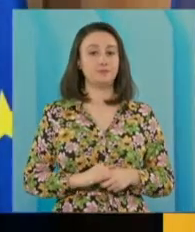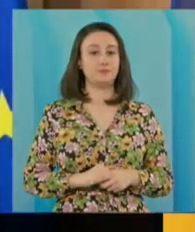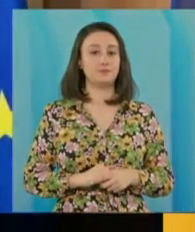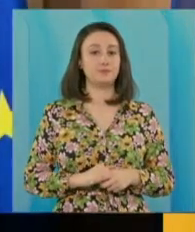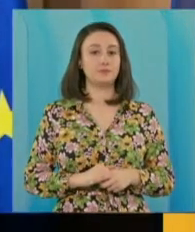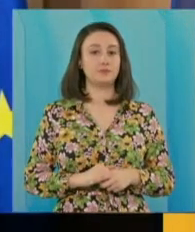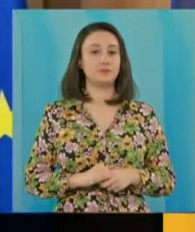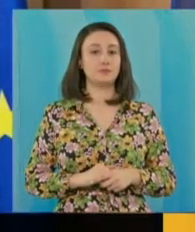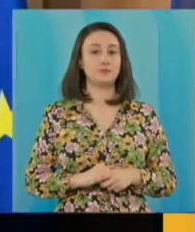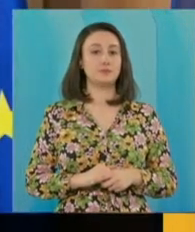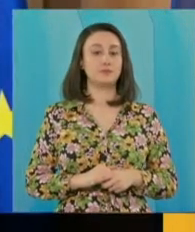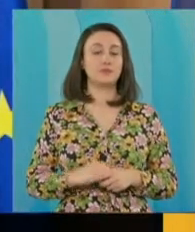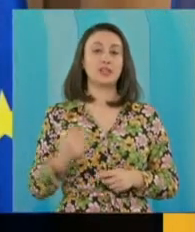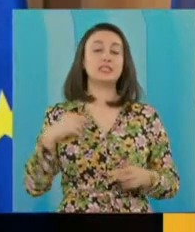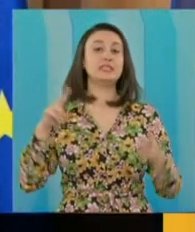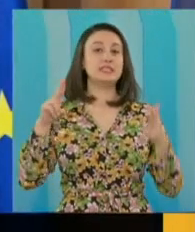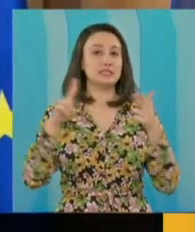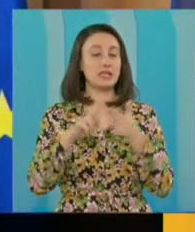În